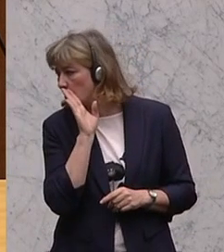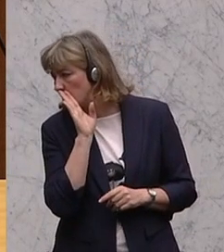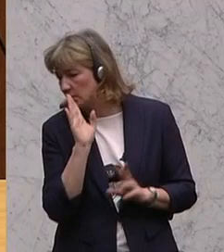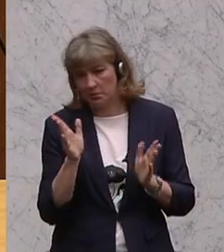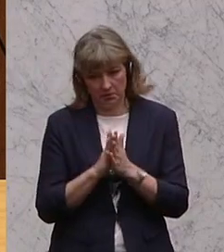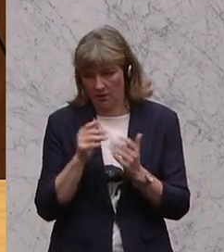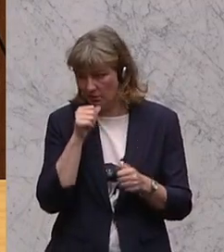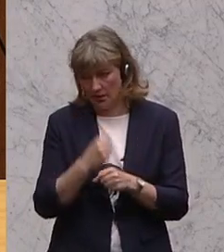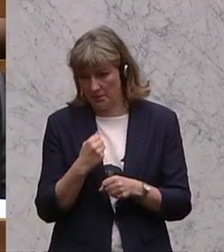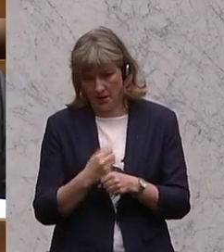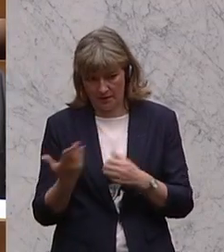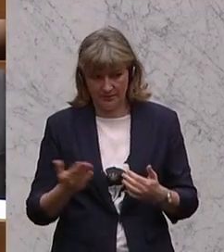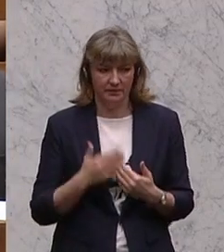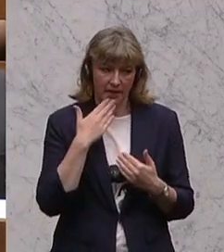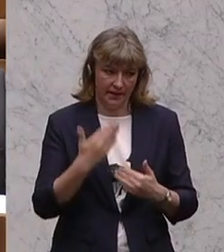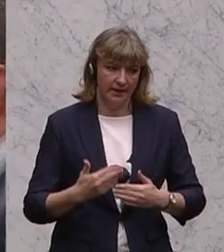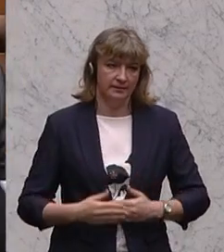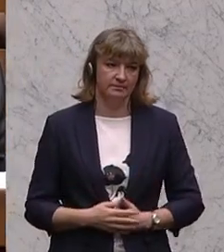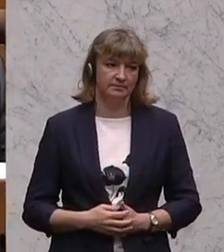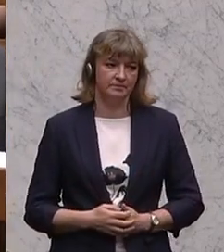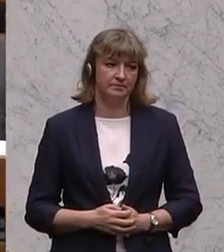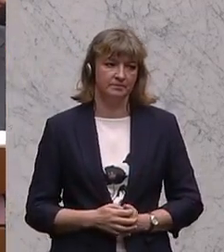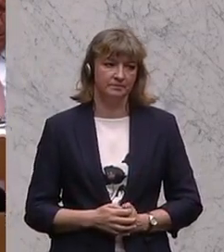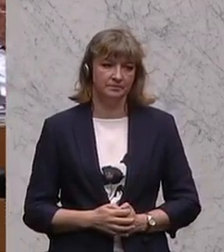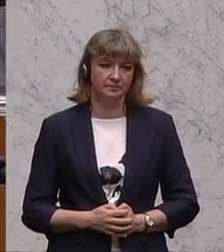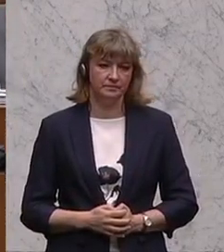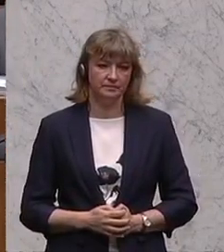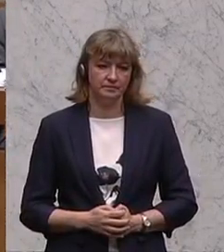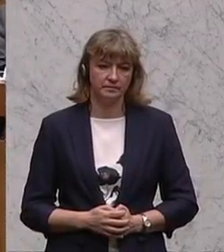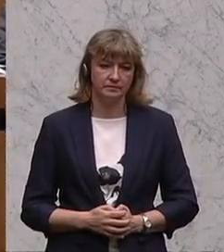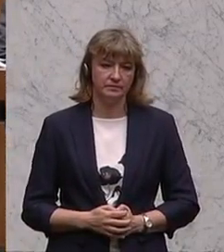immer sagen. Danke. Argumentiert Wendelin Mölzer von der FPÖ.